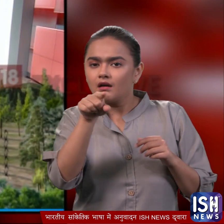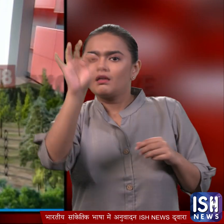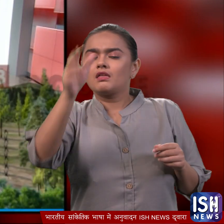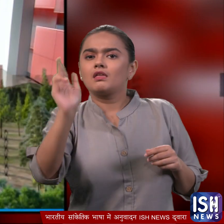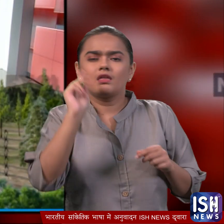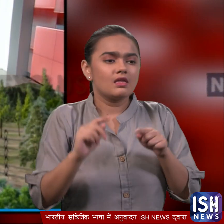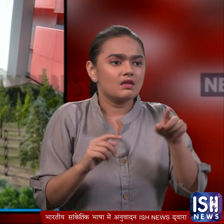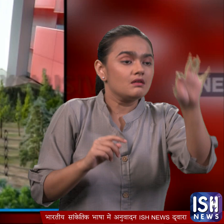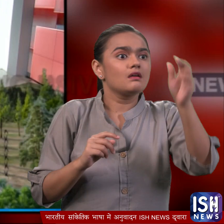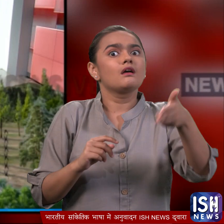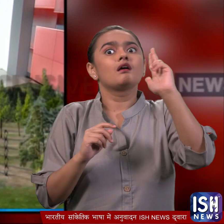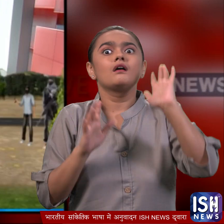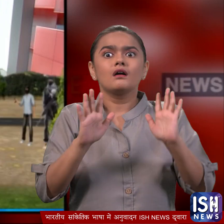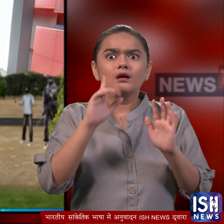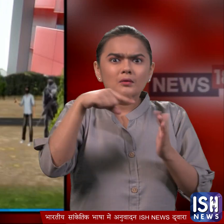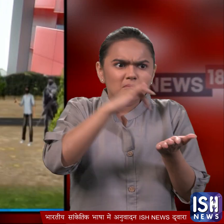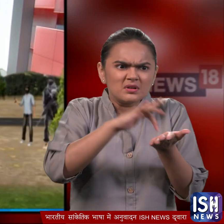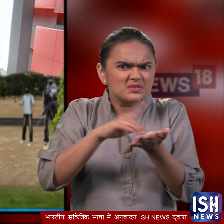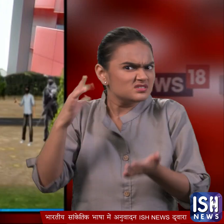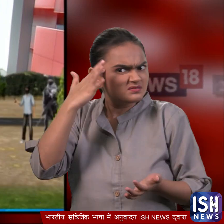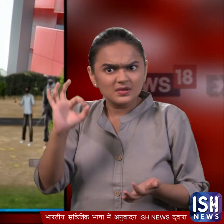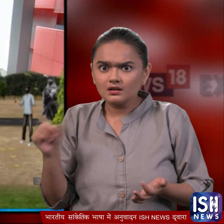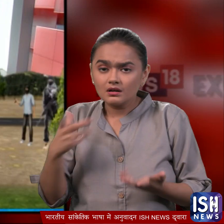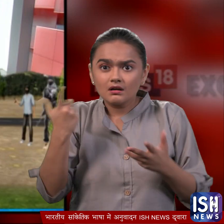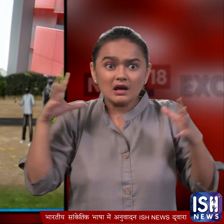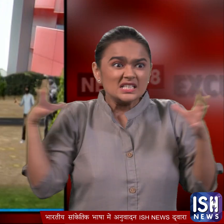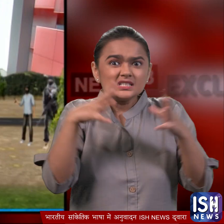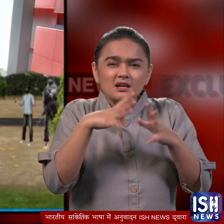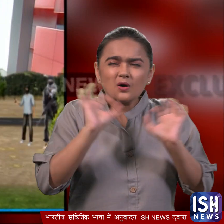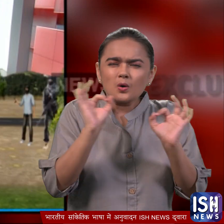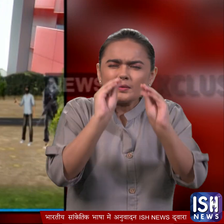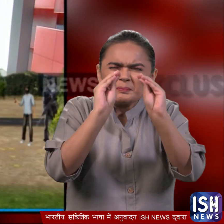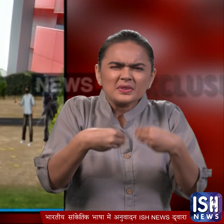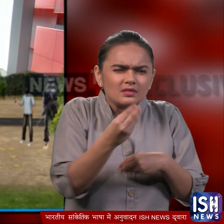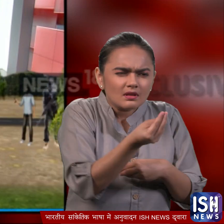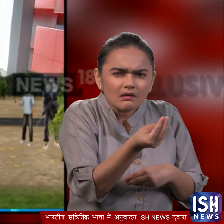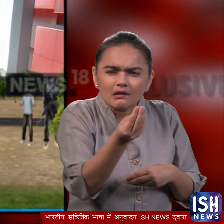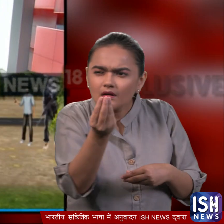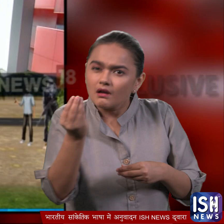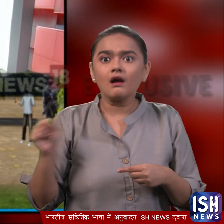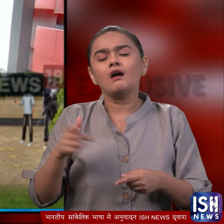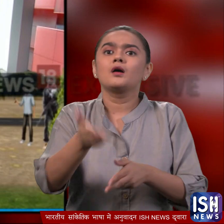चुन कर मारा जा रहा है। इसीलिए ऐसे हमलों के लिए उन्हीं जगहों को चुना जा रहा है जहां भीड़ भाड़ कम हो और हमले को अंजाम देने के